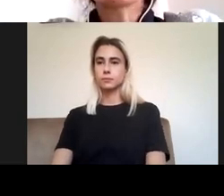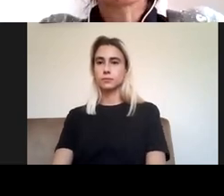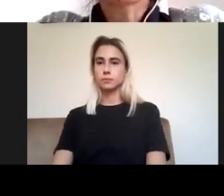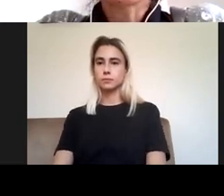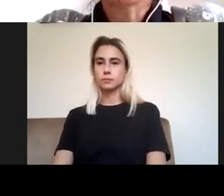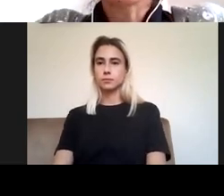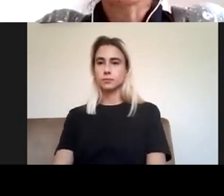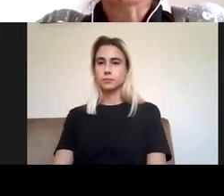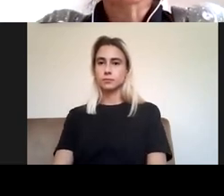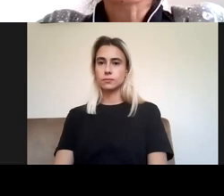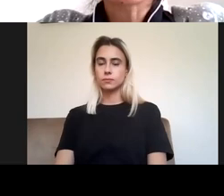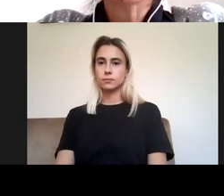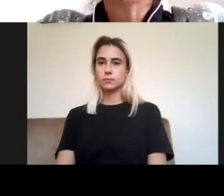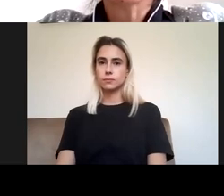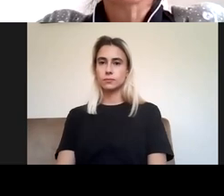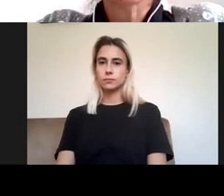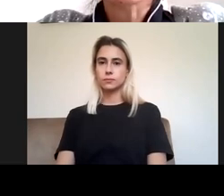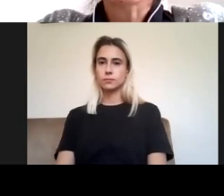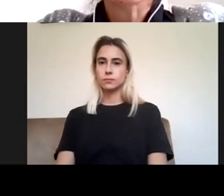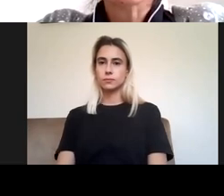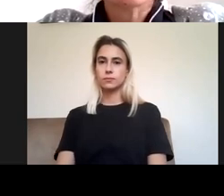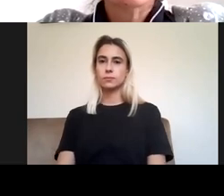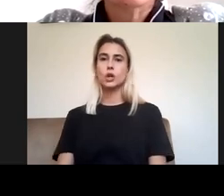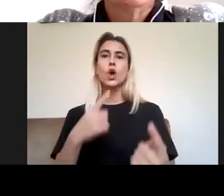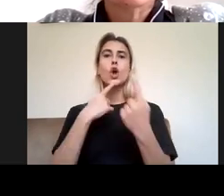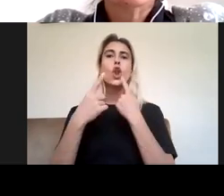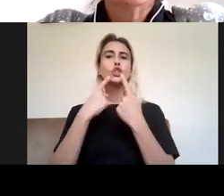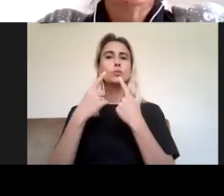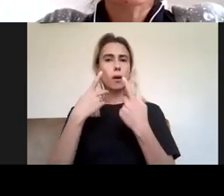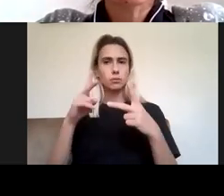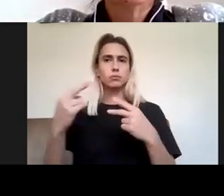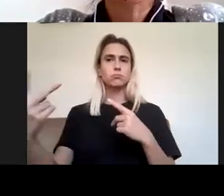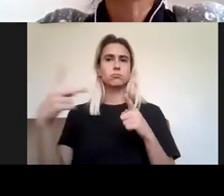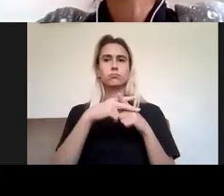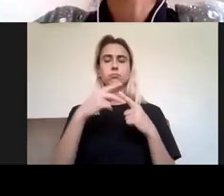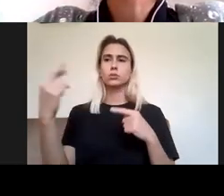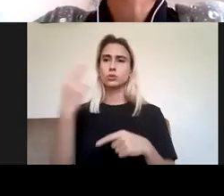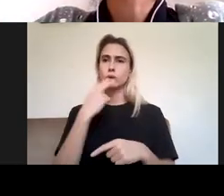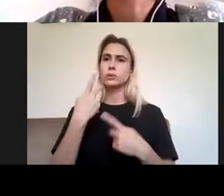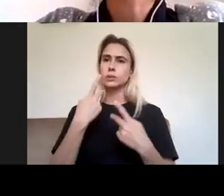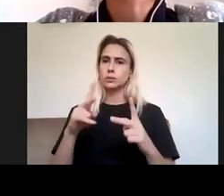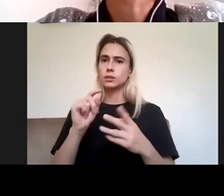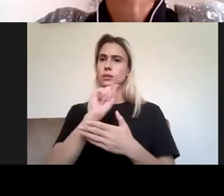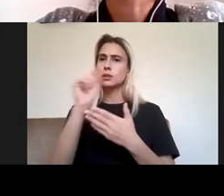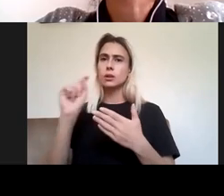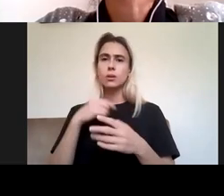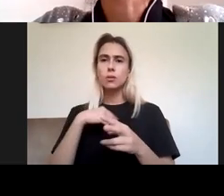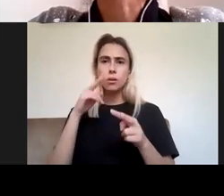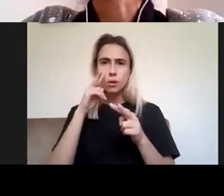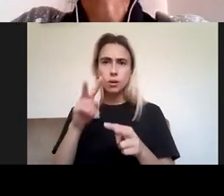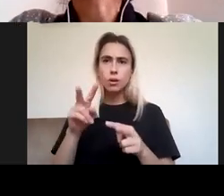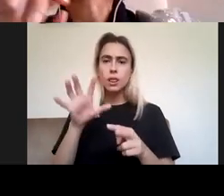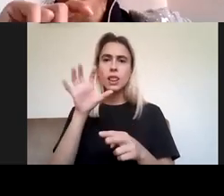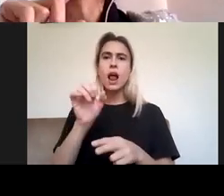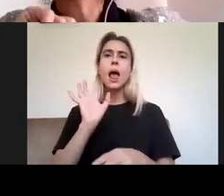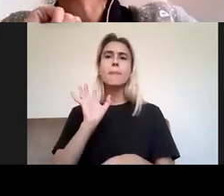Bu şey konuşma şeklinde de yapabilirsiniz. Çünkü şurada soruyu çok yakalayamadım